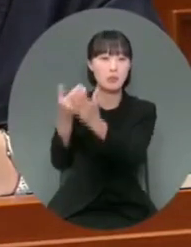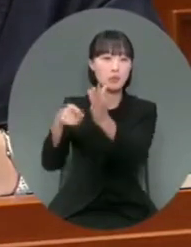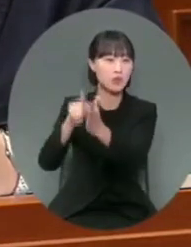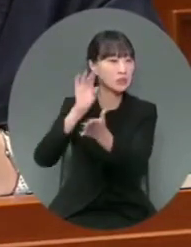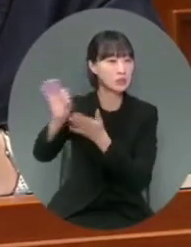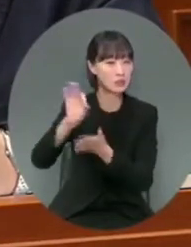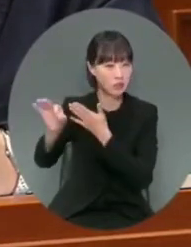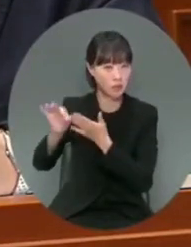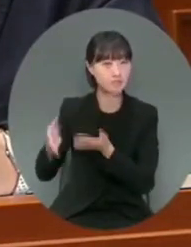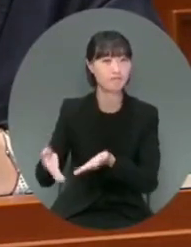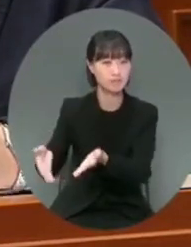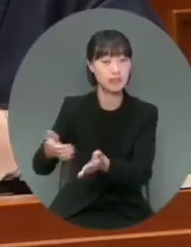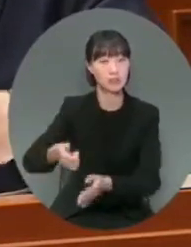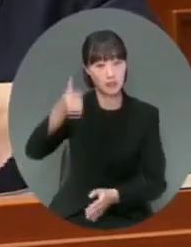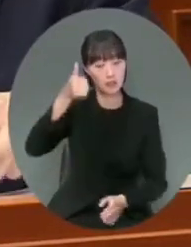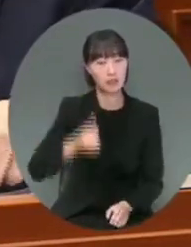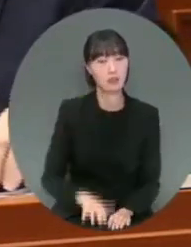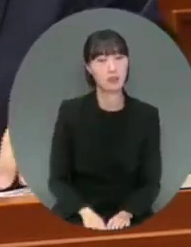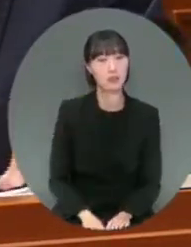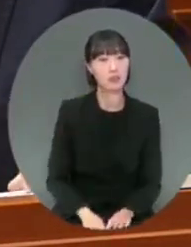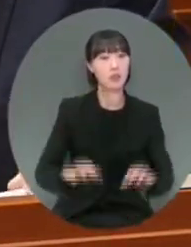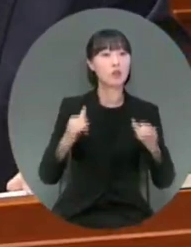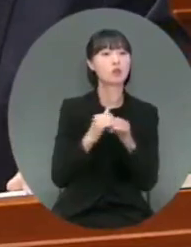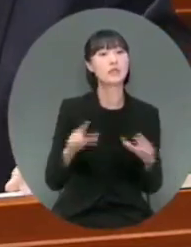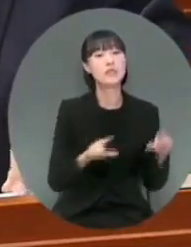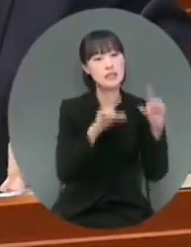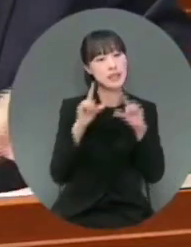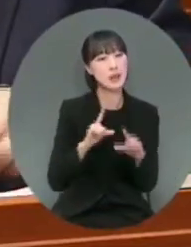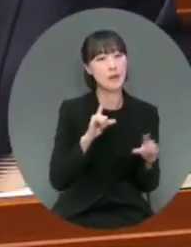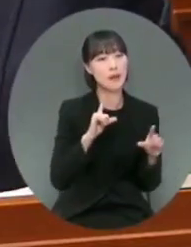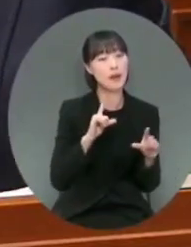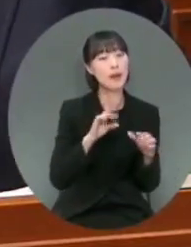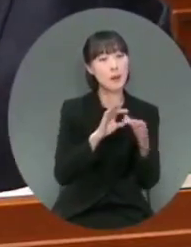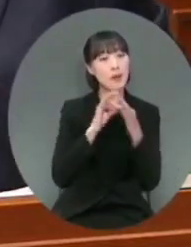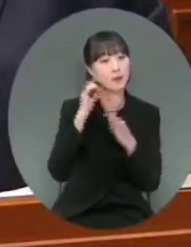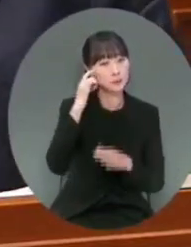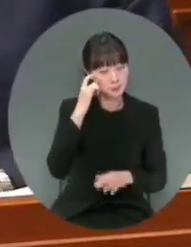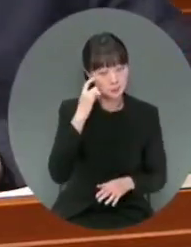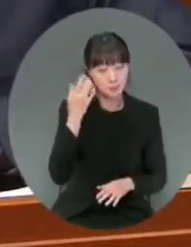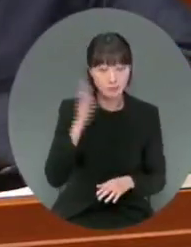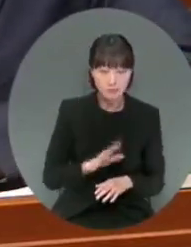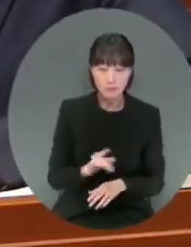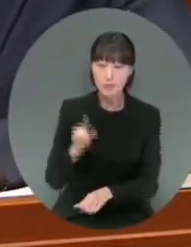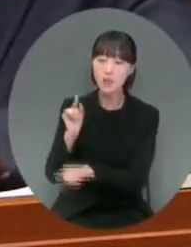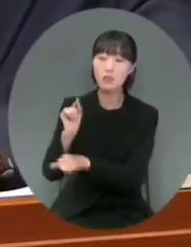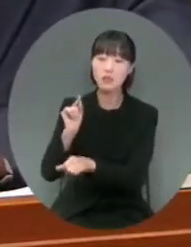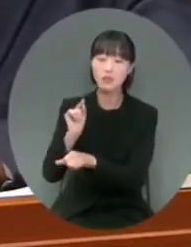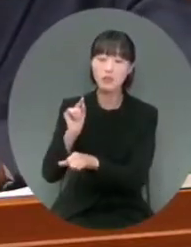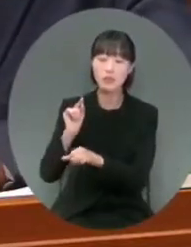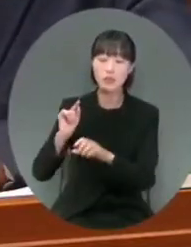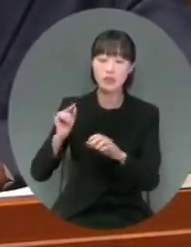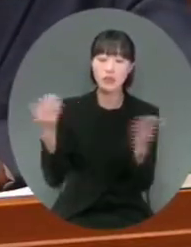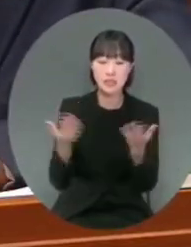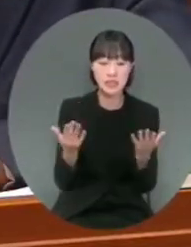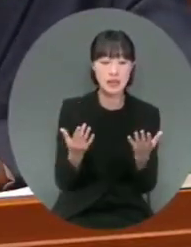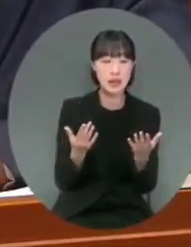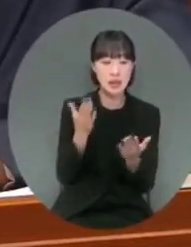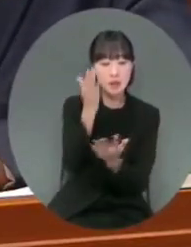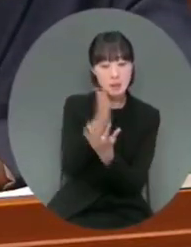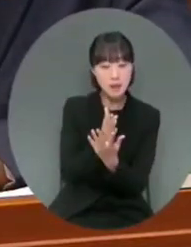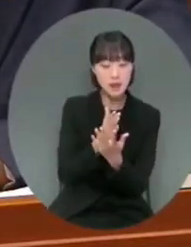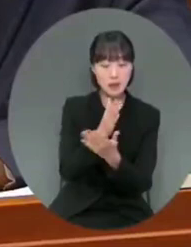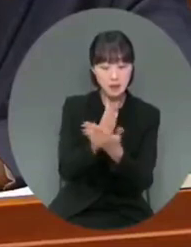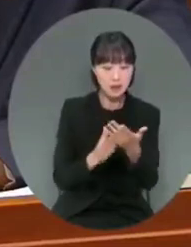입장입니다. 자, 민생을 이야기하는데 이것이 국가 사무냐 지역 사무냐 하고 따지는